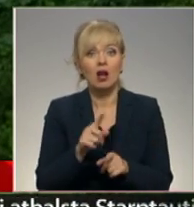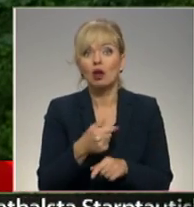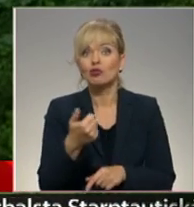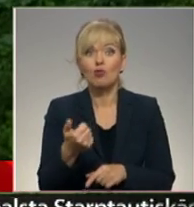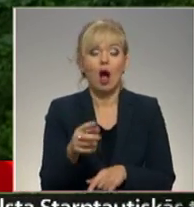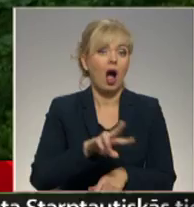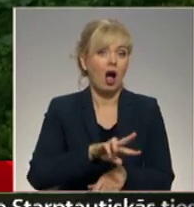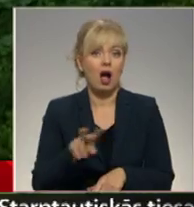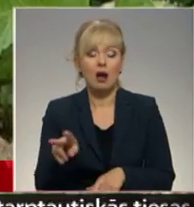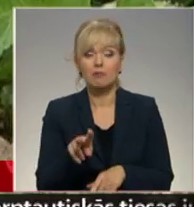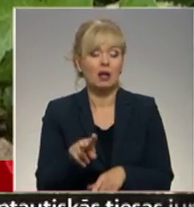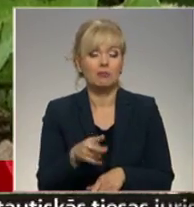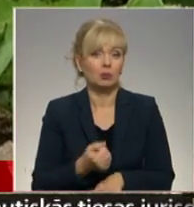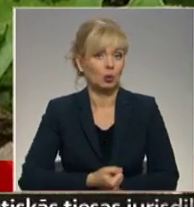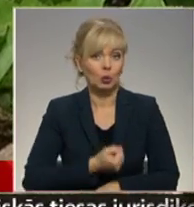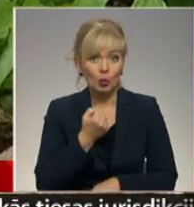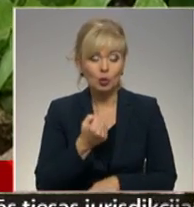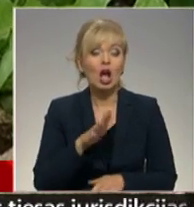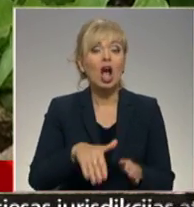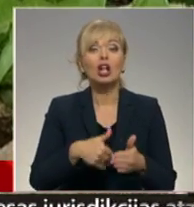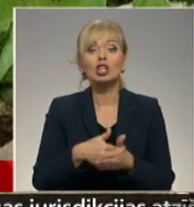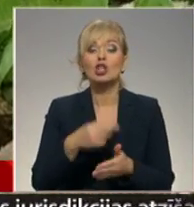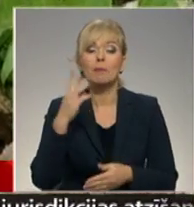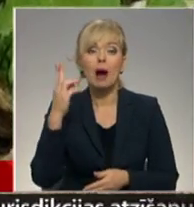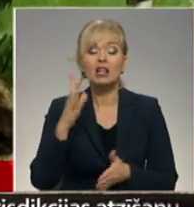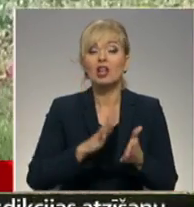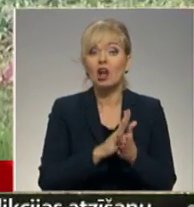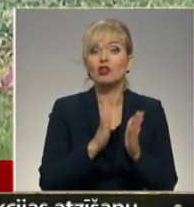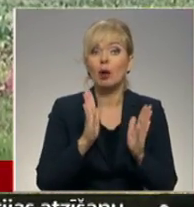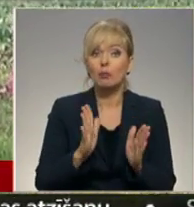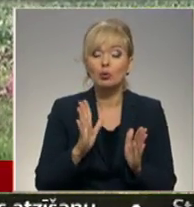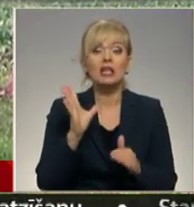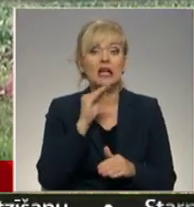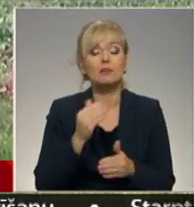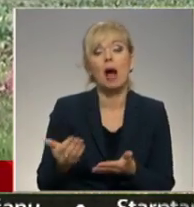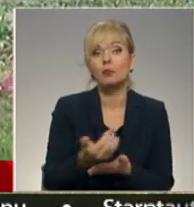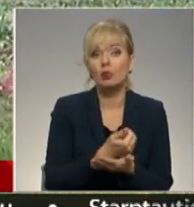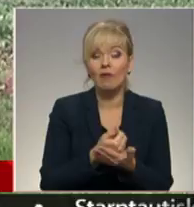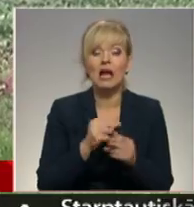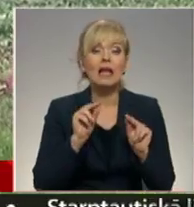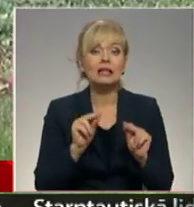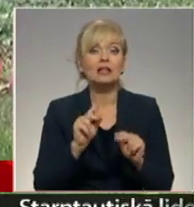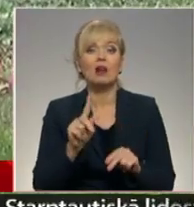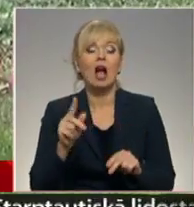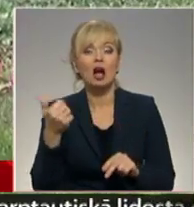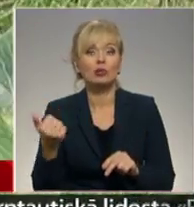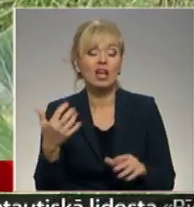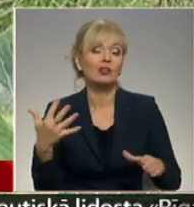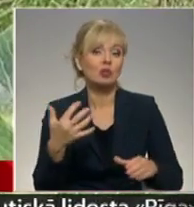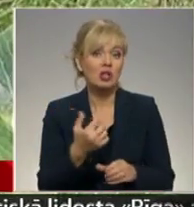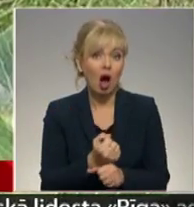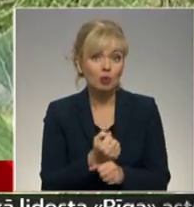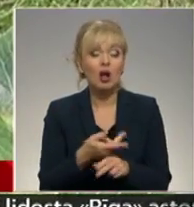ka arī abiem diviem iet grūti. Lai arī līdz šim bija pārliecība, ka raža tomēr būs iespējams novākt, ticība tam ar katru dienu sarūk arvien